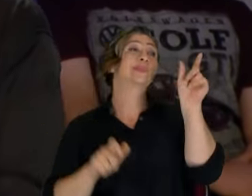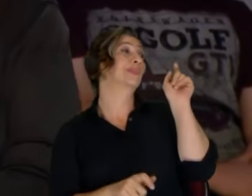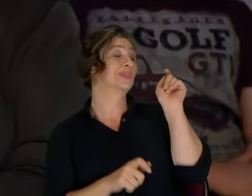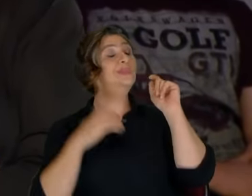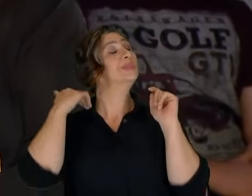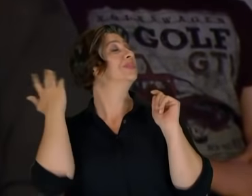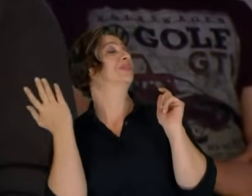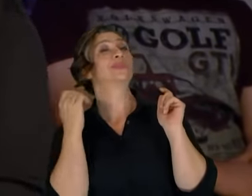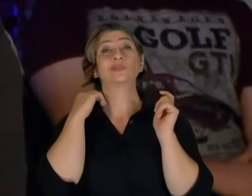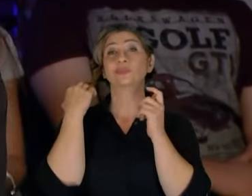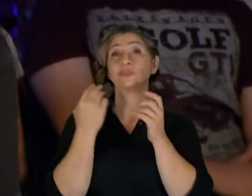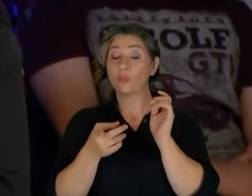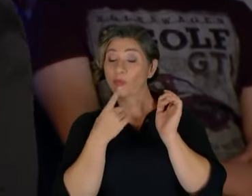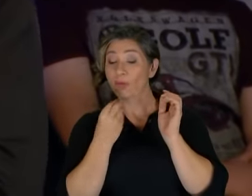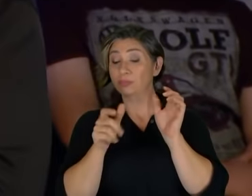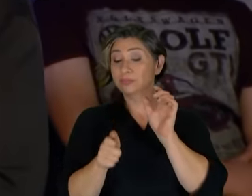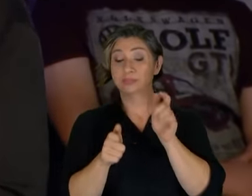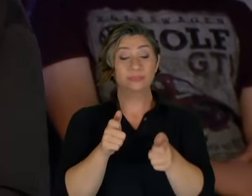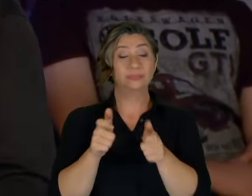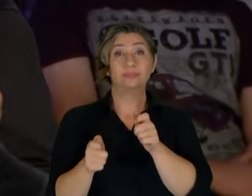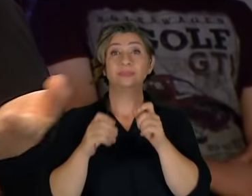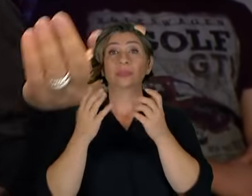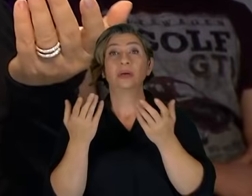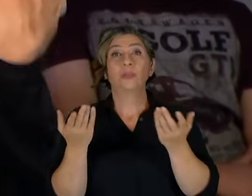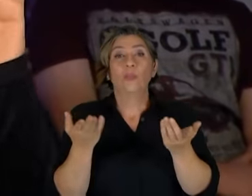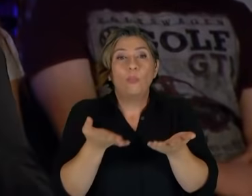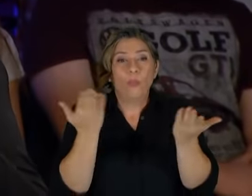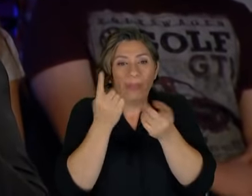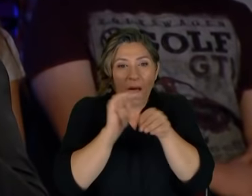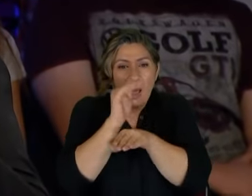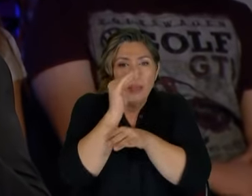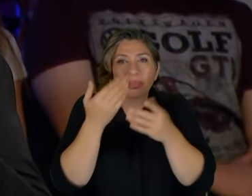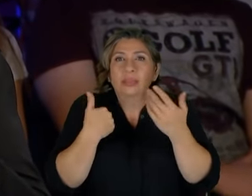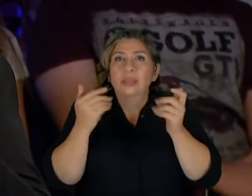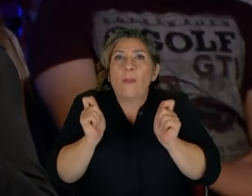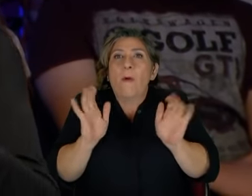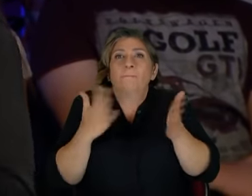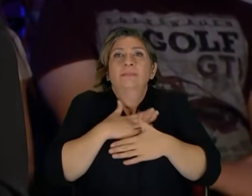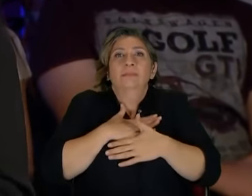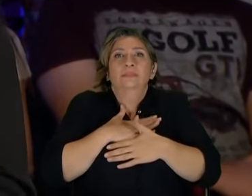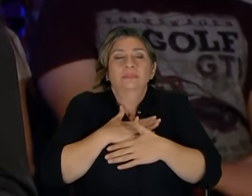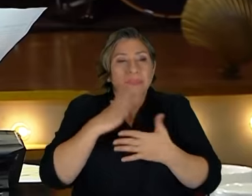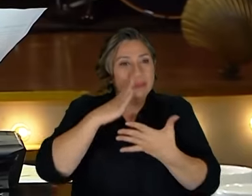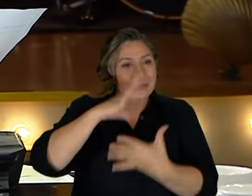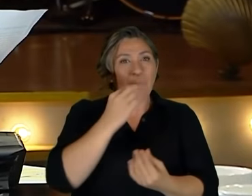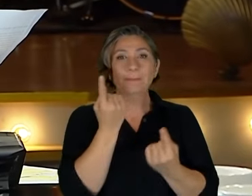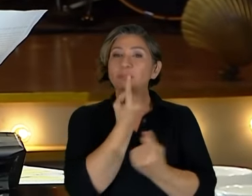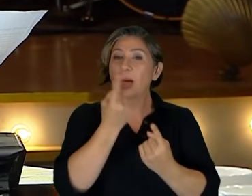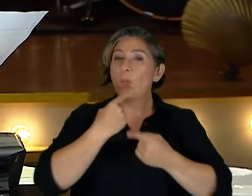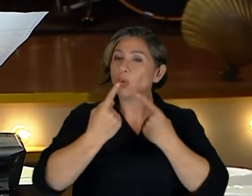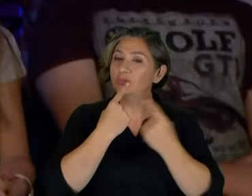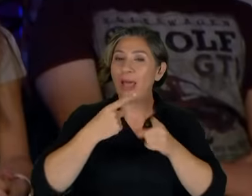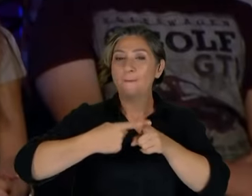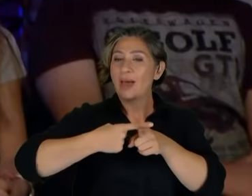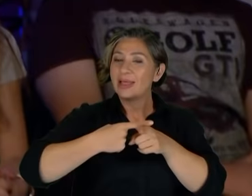Ne güzel çık, ne güzel fıstık, ne güzel fındık, bu pasta ne güzel. Böyle bir hayat düşünemiyorum ben mesela. İnsan bir şeyleri konuşmaya,